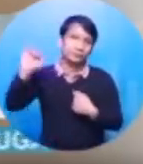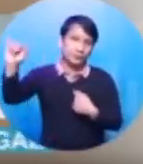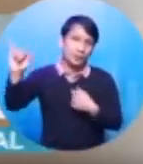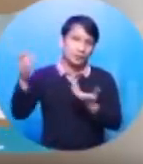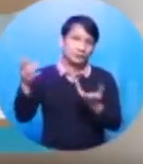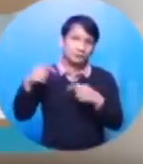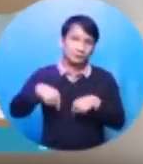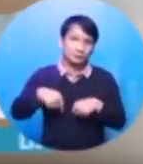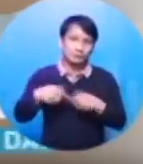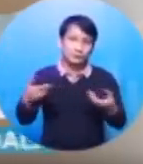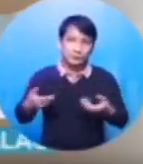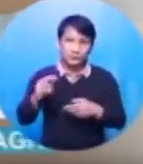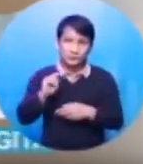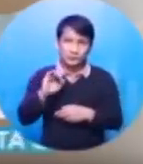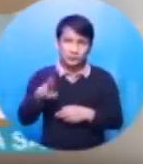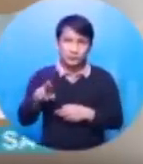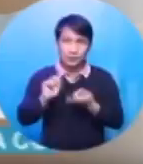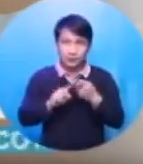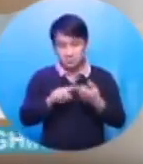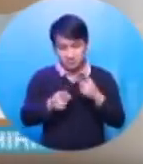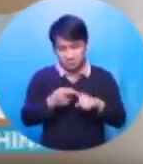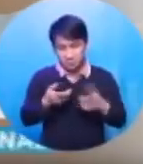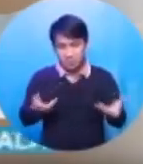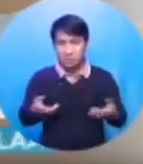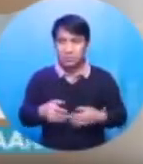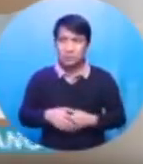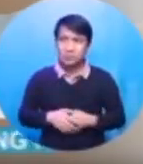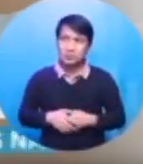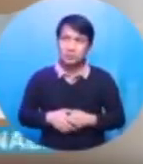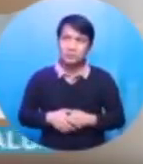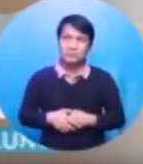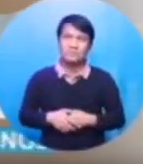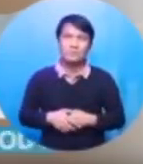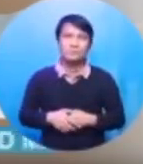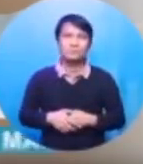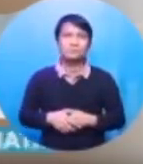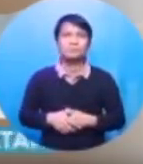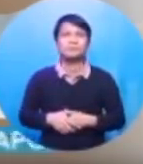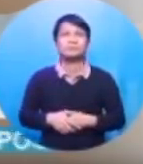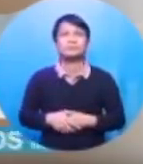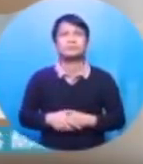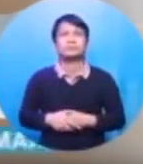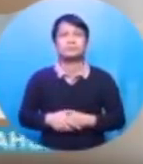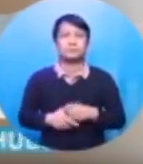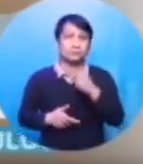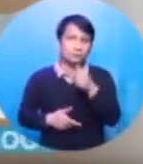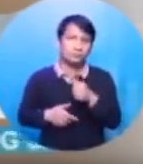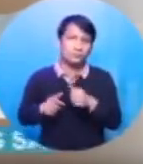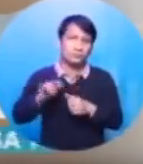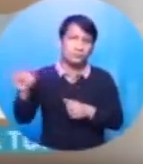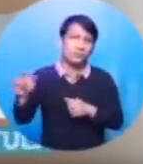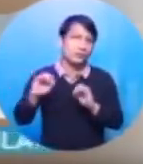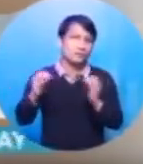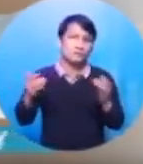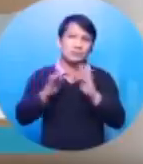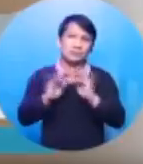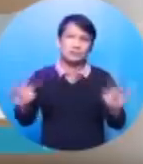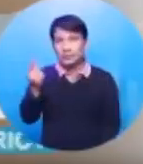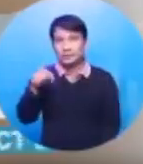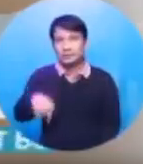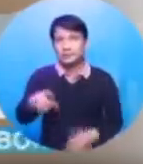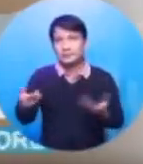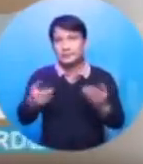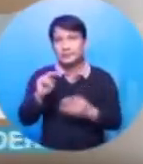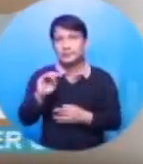sir, wala akong pamilya rito. Barkada. Oh. Mayroon wala, po, sir. Nasa ibang bansa, sir. Ah, wala talaga, mag-isa ka